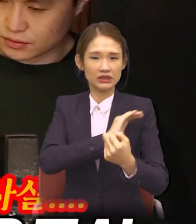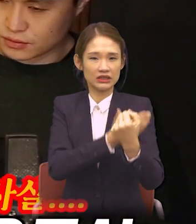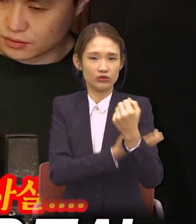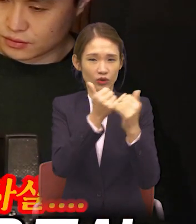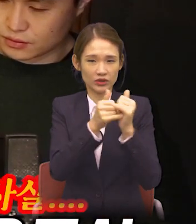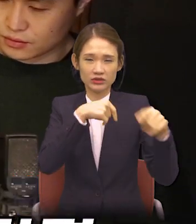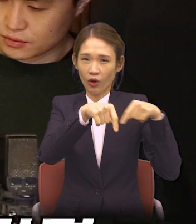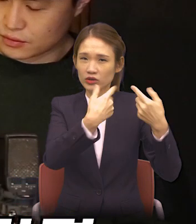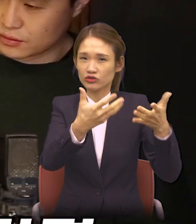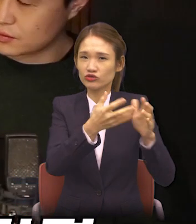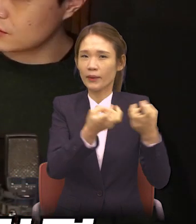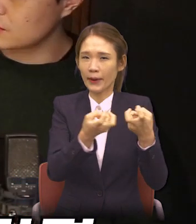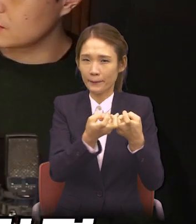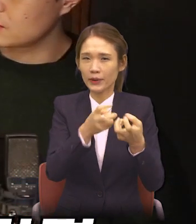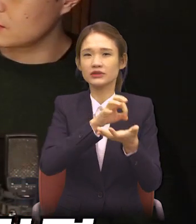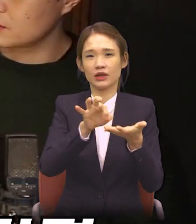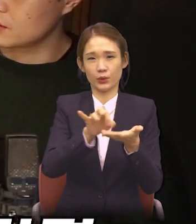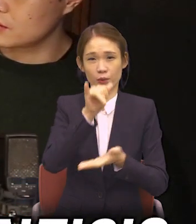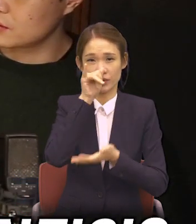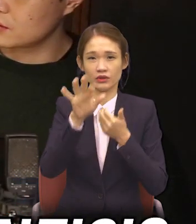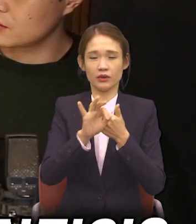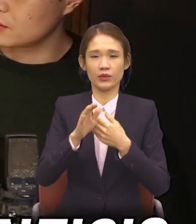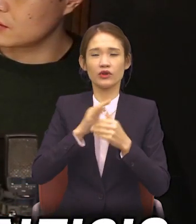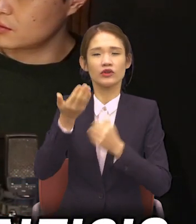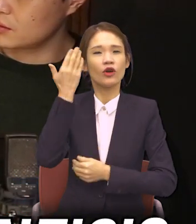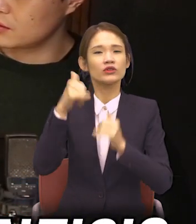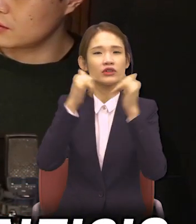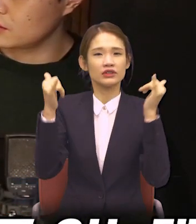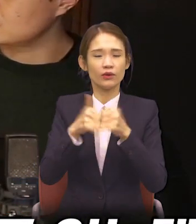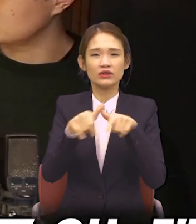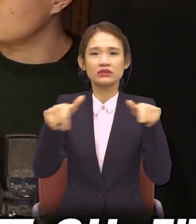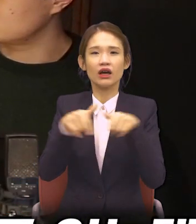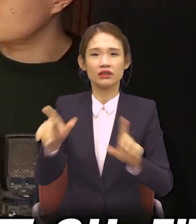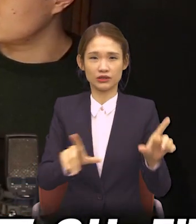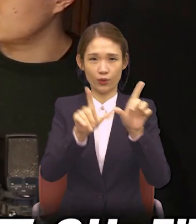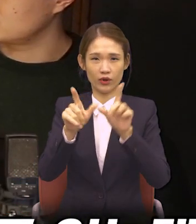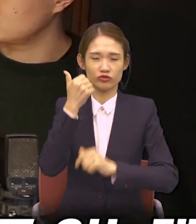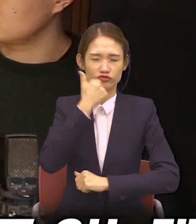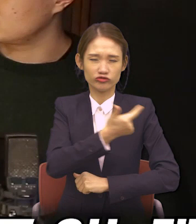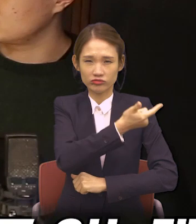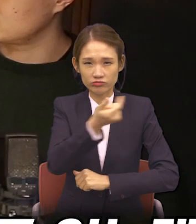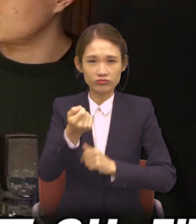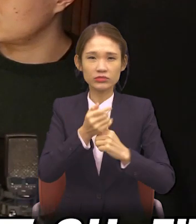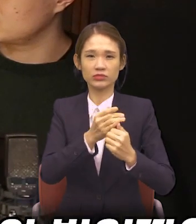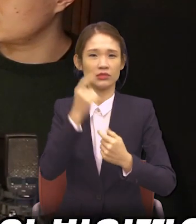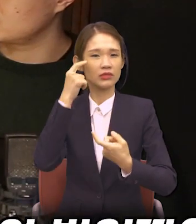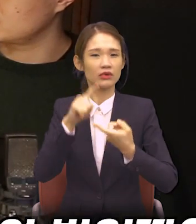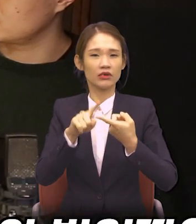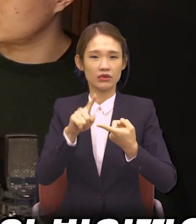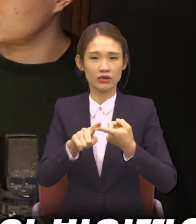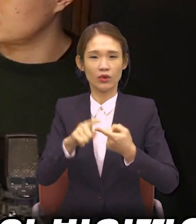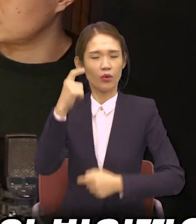기득권자들의 정치적 수단으로서 많이 이용이 됐다고 한다면 현대 사회에 들어서는 일상적인 그냥 아무나 그냥 맞습니다. 아무렇지 않게 버리고 있는데